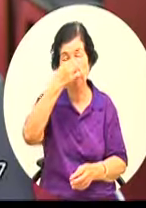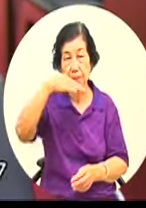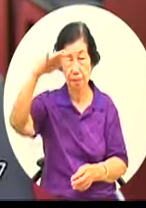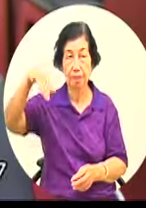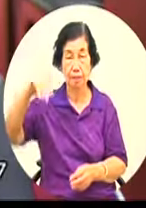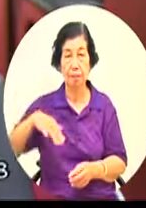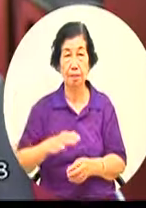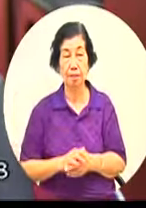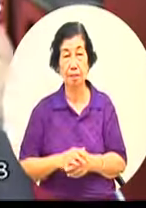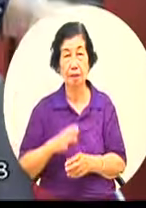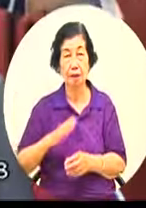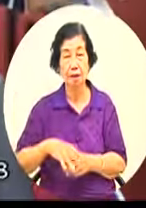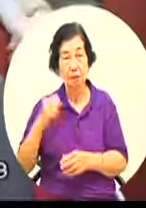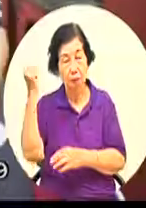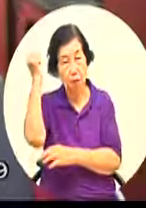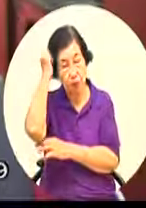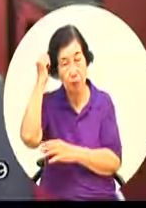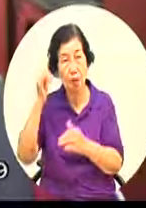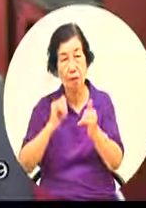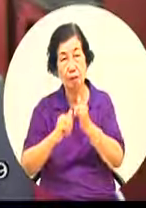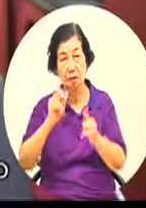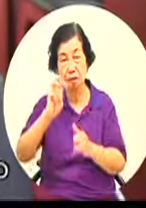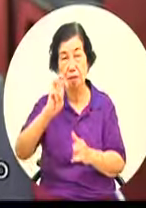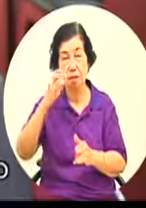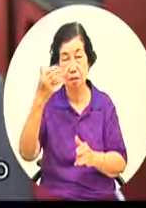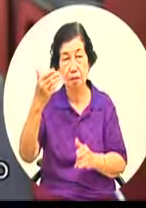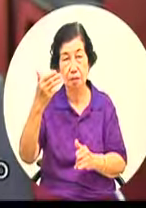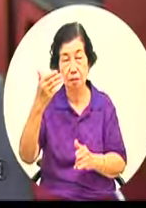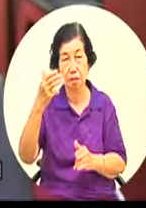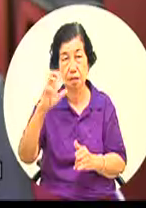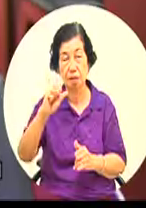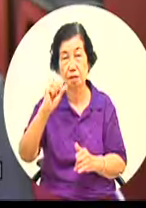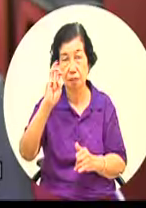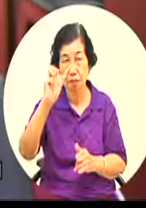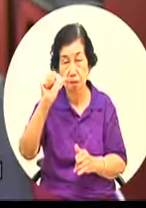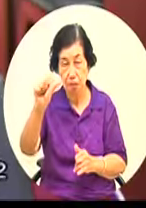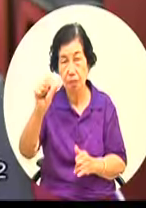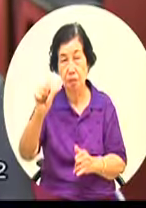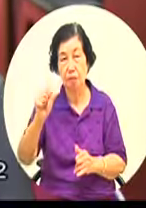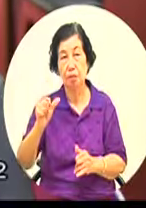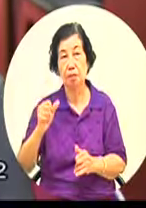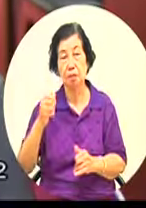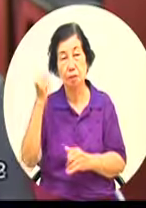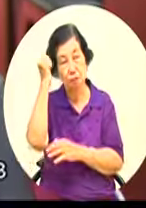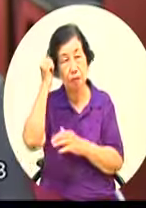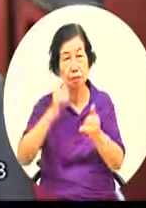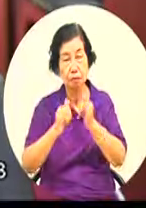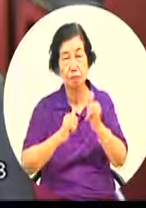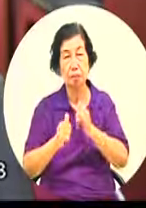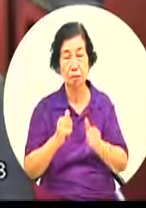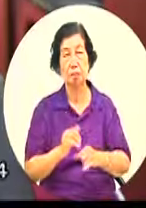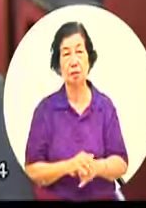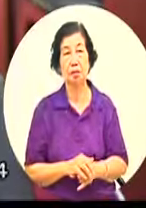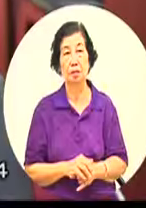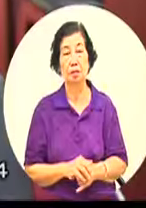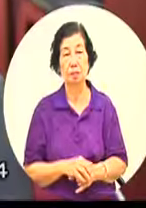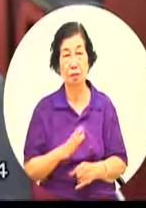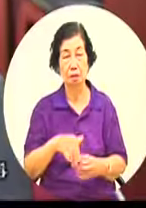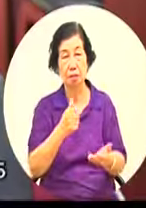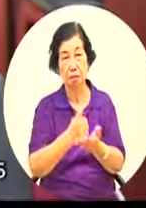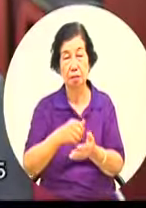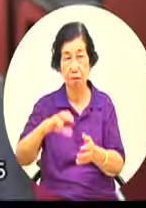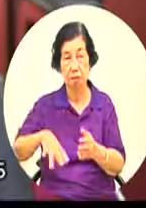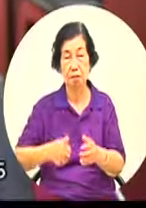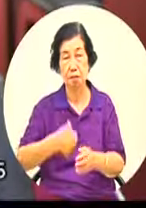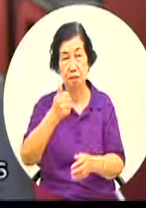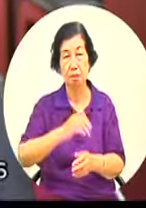35万人口，临近的滨海的辖区也很多、哦。这个部分是不是我来请处长帮我们回答